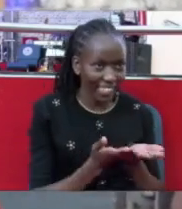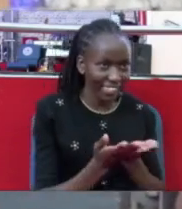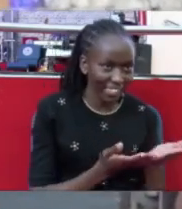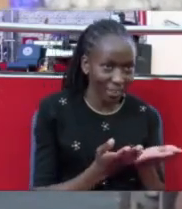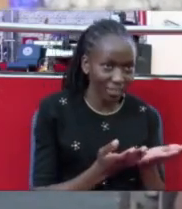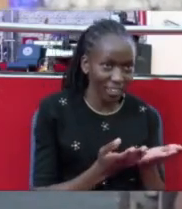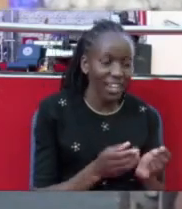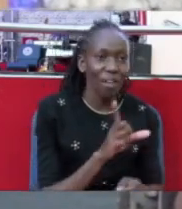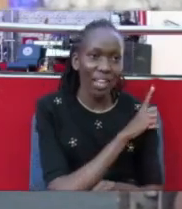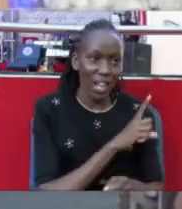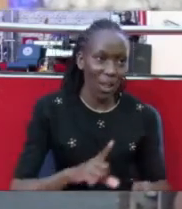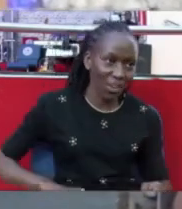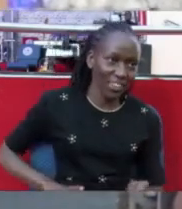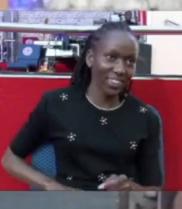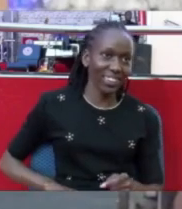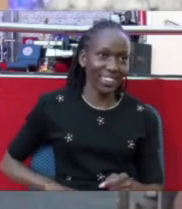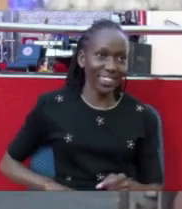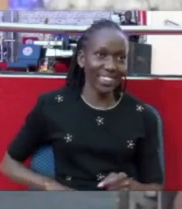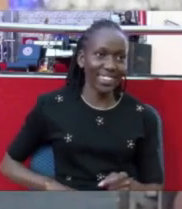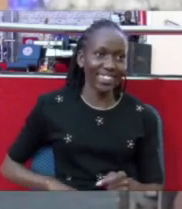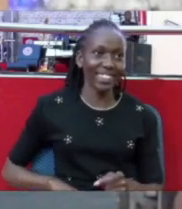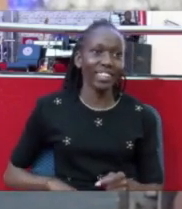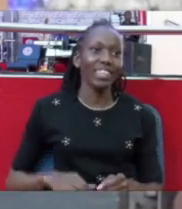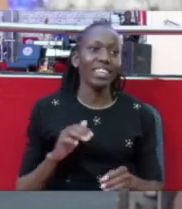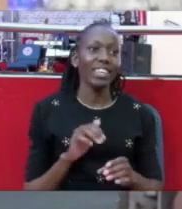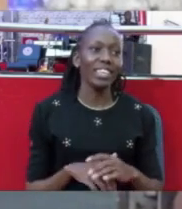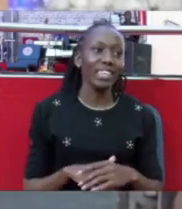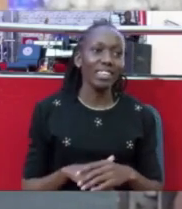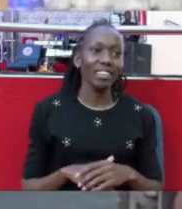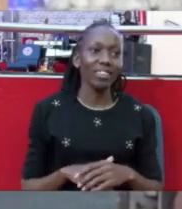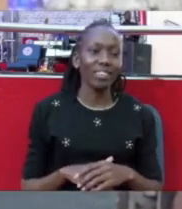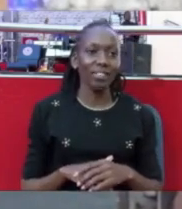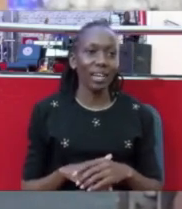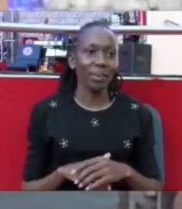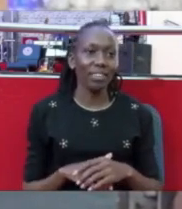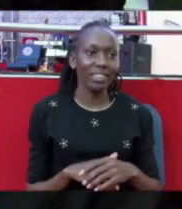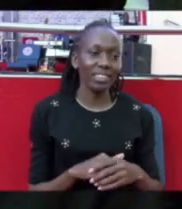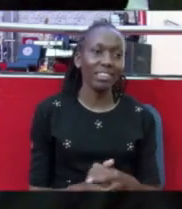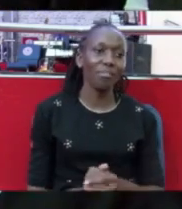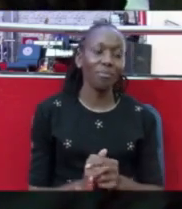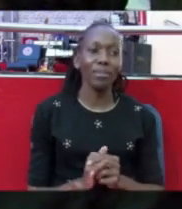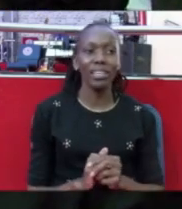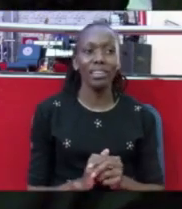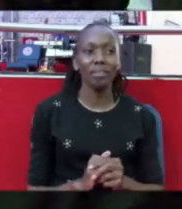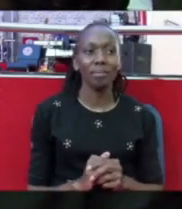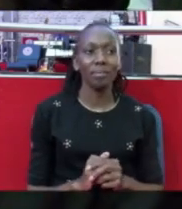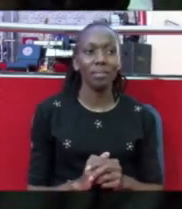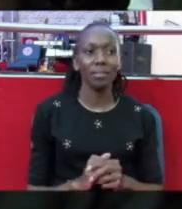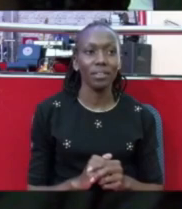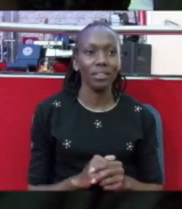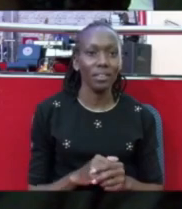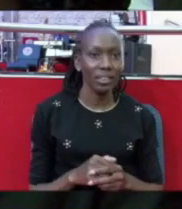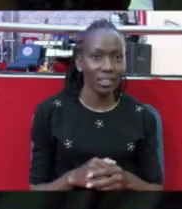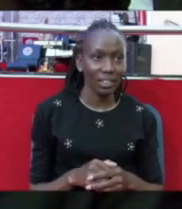na kumhudumia Mungu, in whatever capacity he sends me, kwa kile kiwango ambacho atanituma mimi, for then